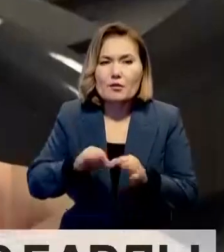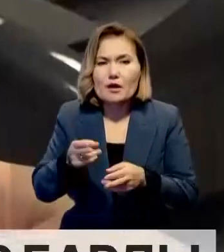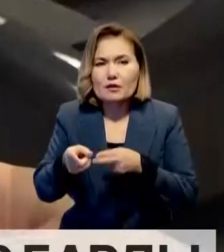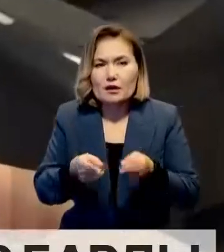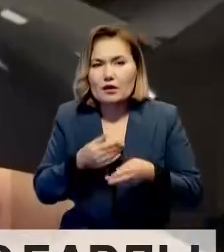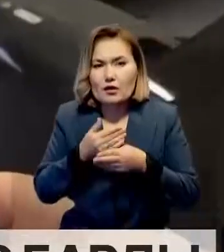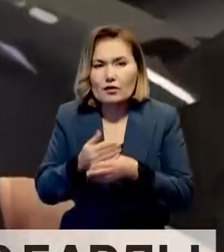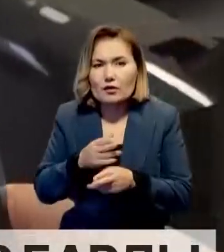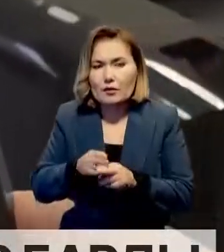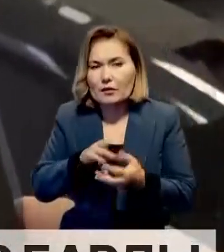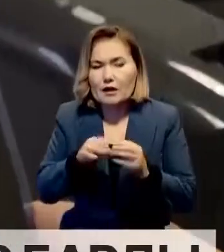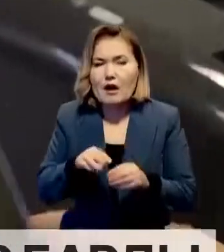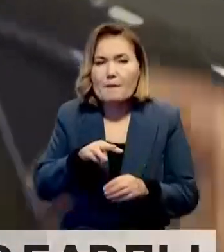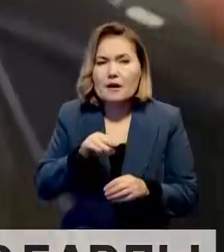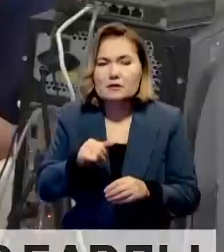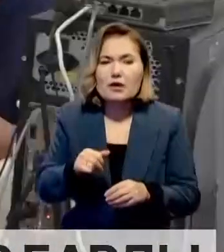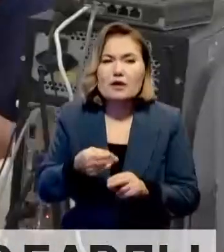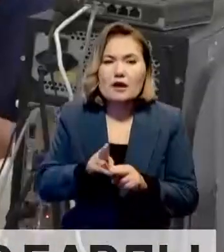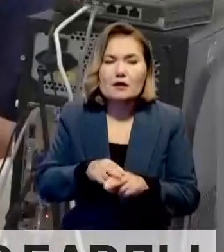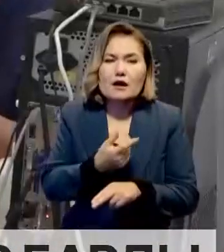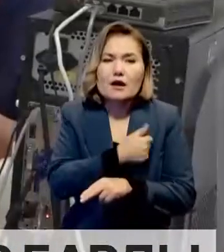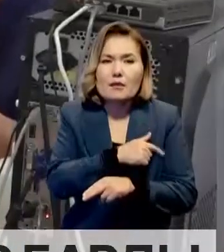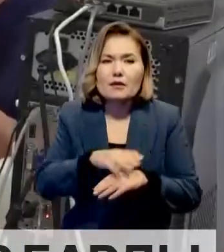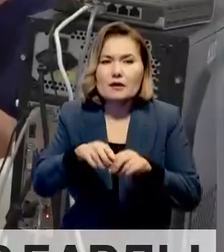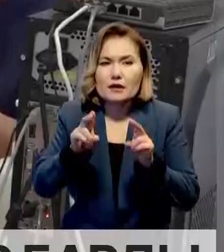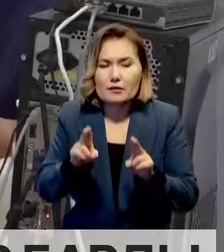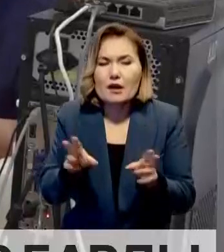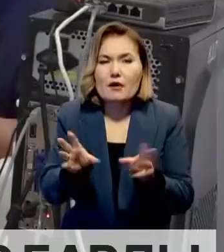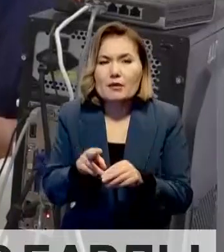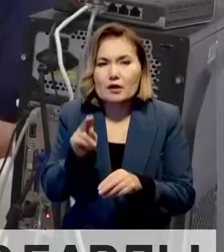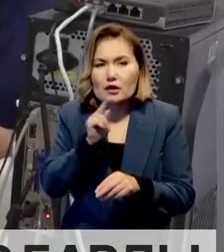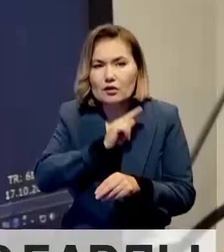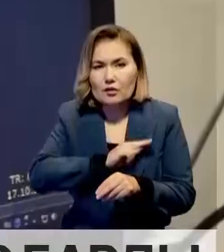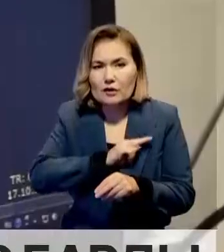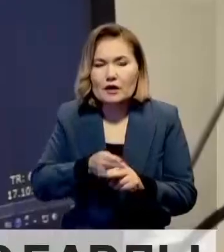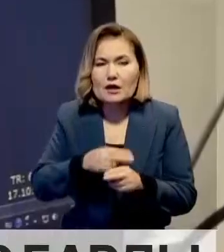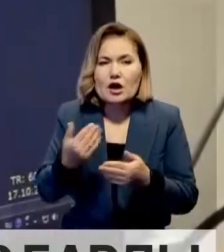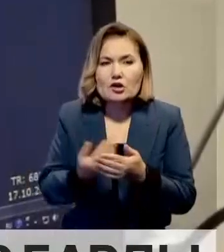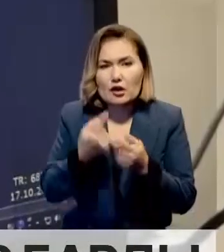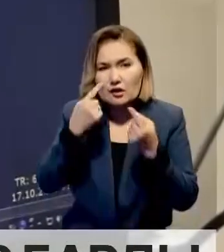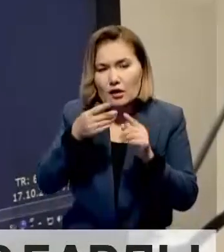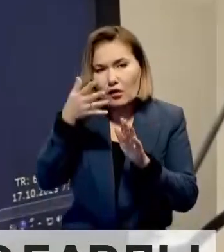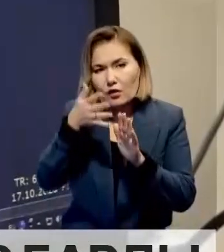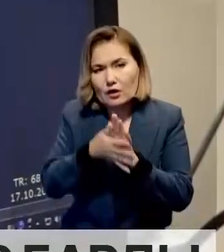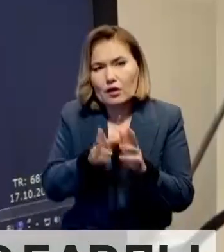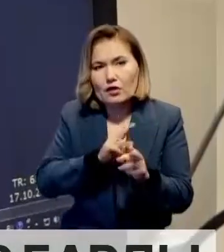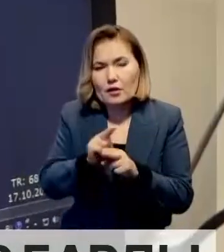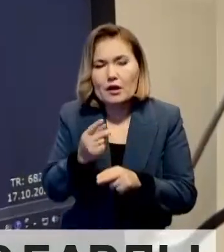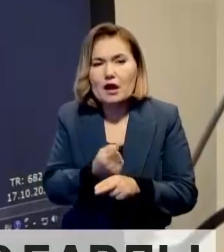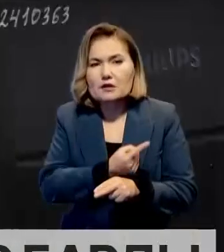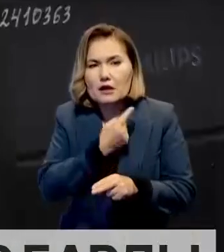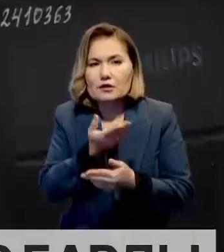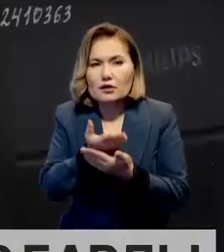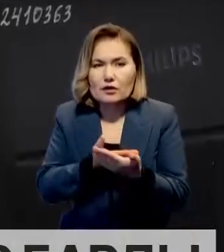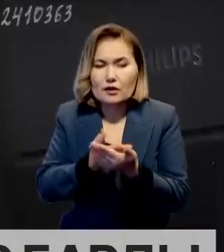күрделі операциялар жасайды. Сонымен қатар, маңғыстаулық ақ халатты мамандармен тәжірибе алмасып, жаңа технологияларды қолдануда